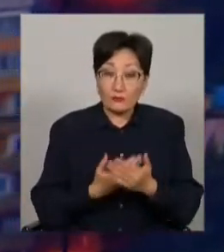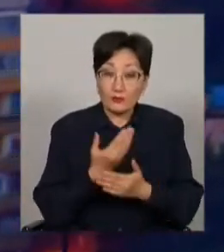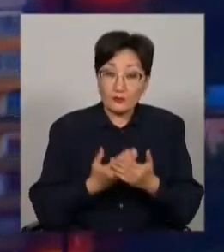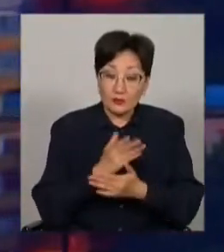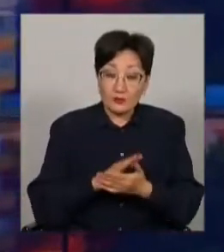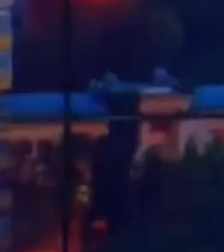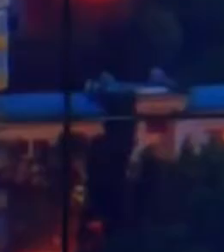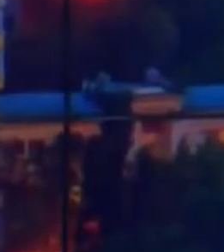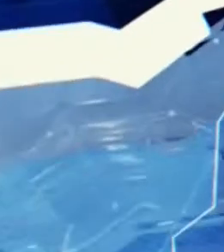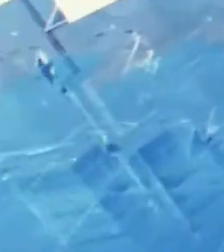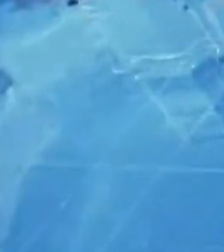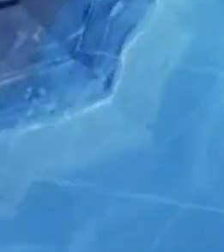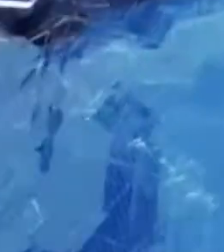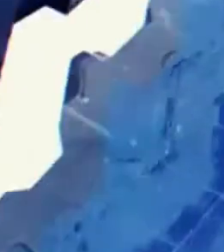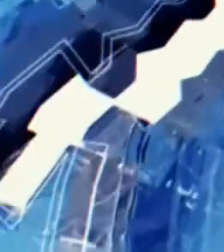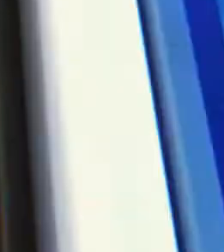жалғастырамыз.